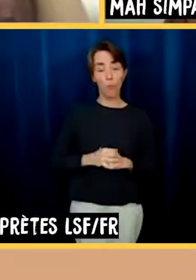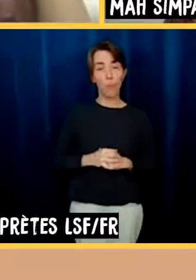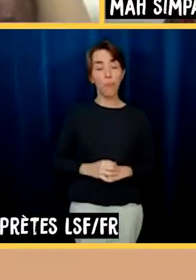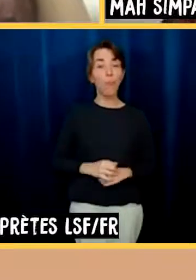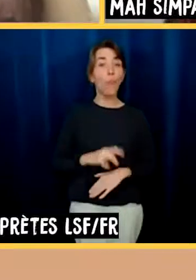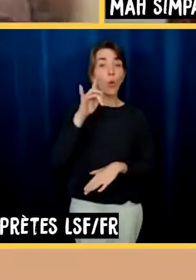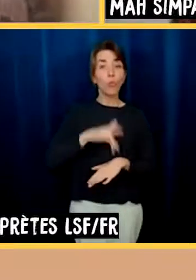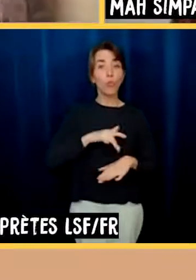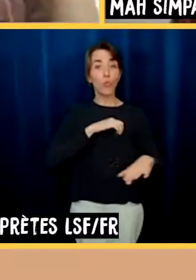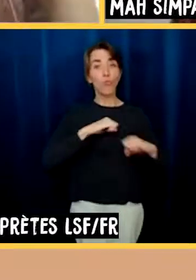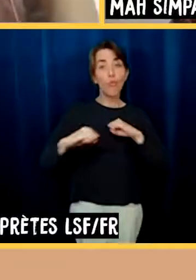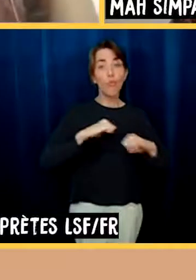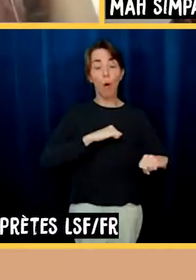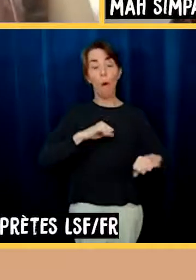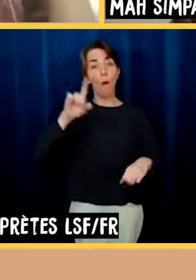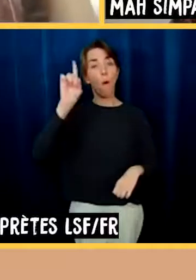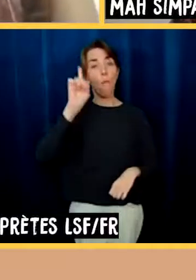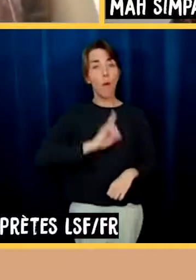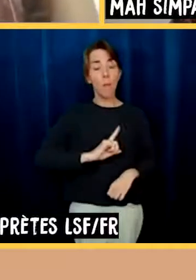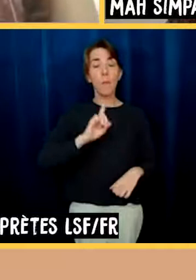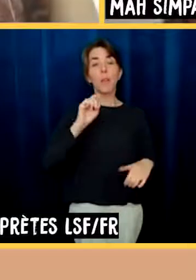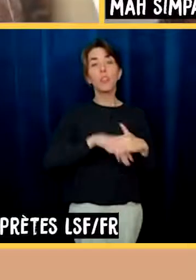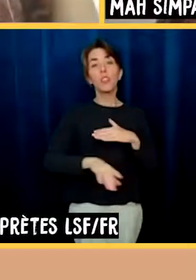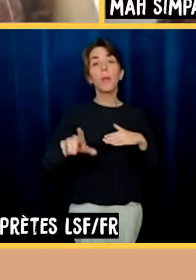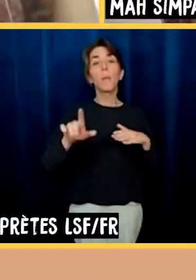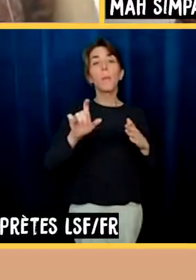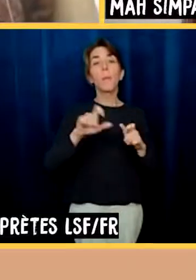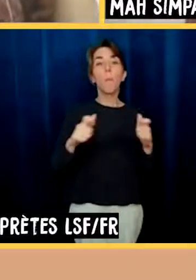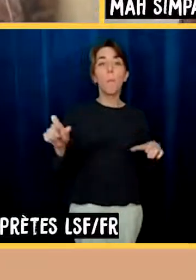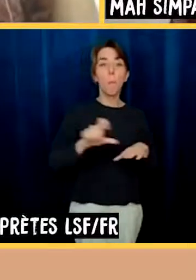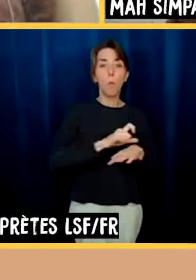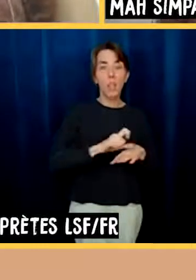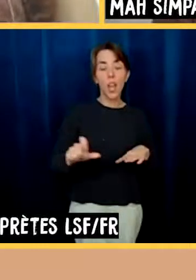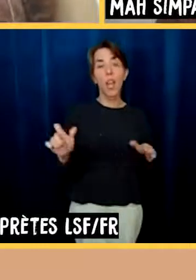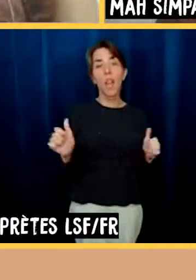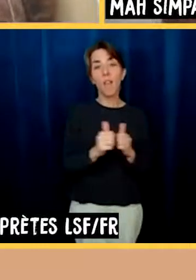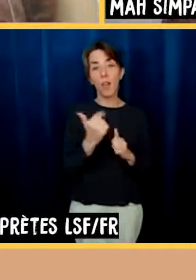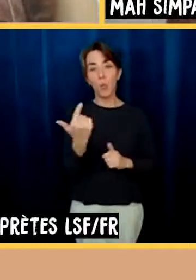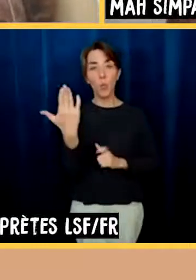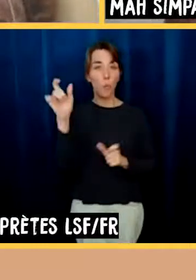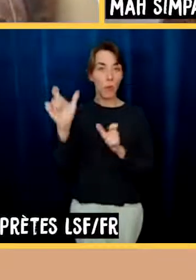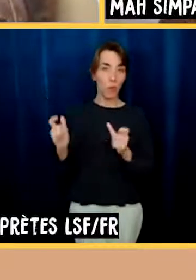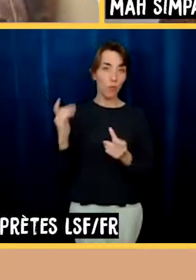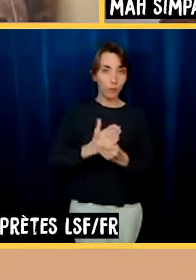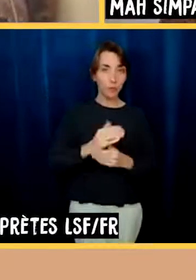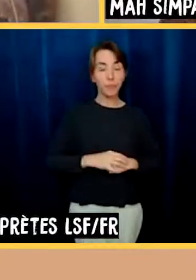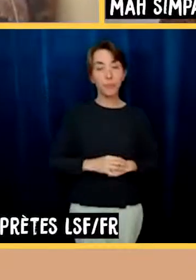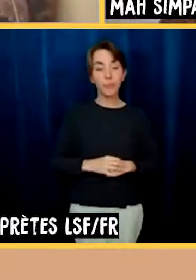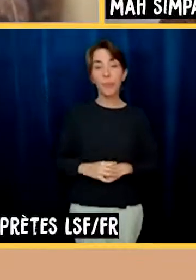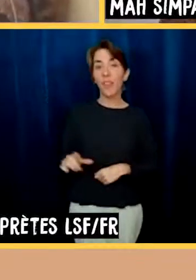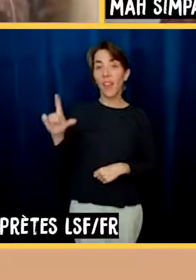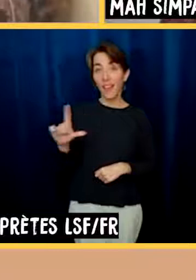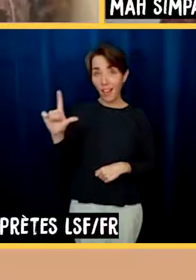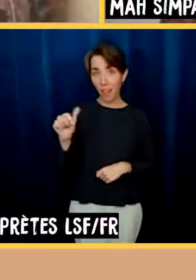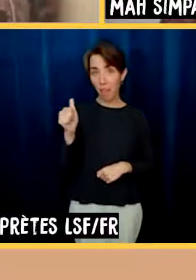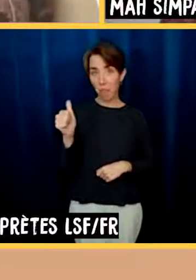du mouvement des femmes dans la mosquée aux côtés d'Anan Karimi et Ndella Paye, entre autres. Leïla Alaouf, vous